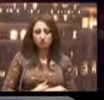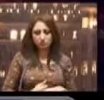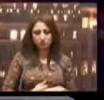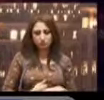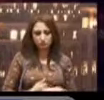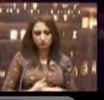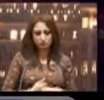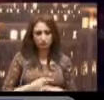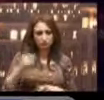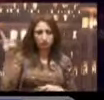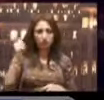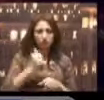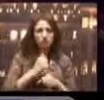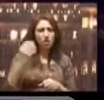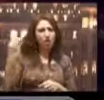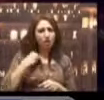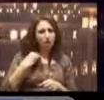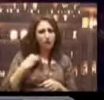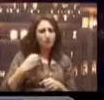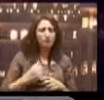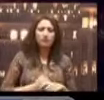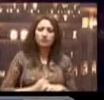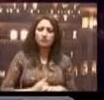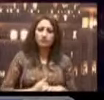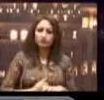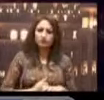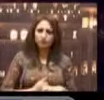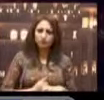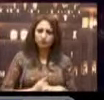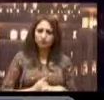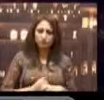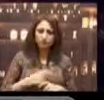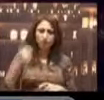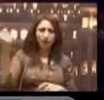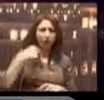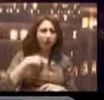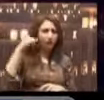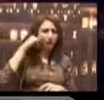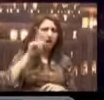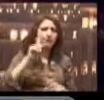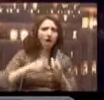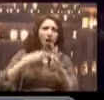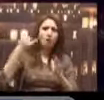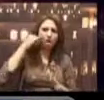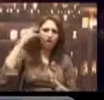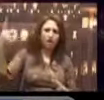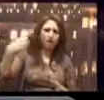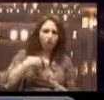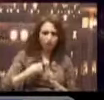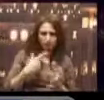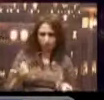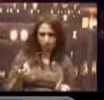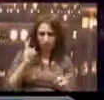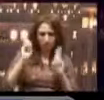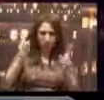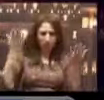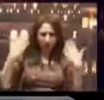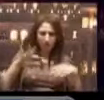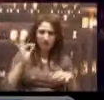واحد صاحبي بس بيشتغل في، قال لي بص يا يوسف، والراجل ده ما كانش بيكلمني بقاله كتير يعني، فلقيت تليفون فجاه منه بعد المهرجان ما